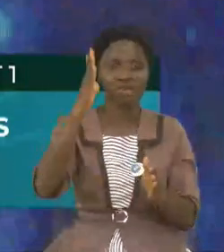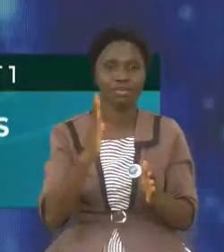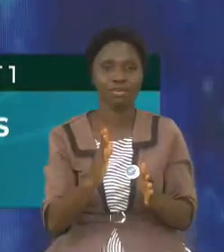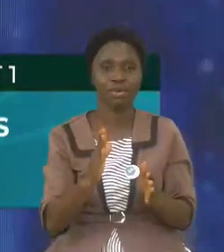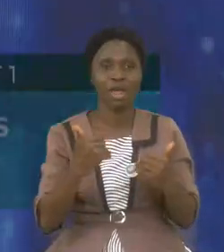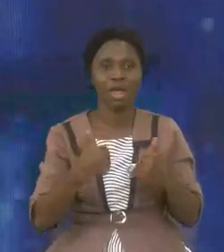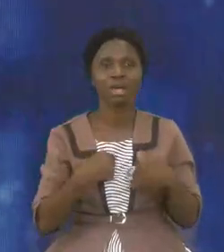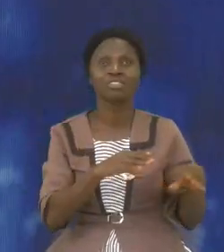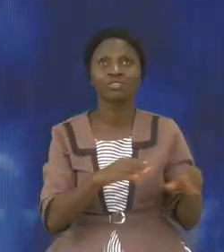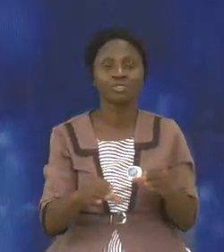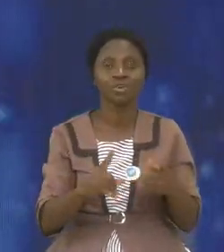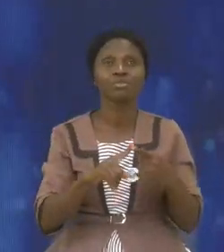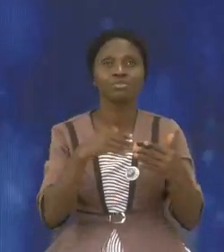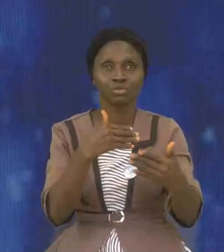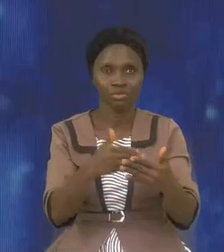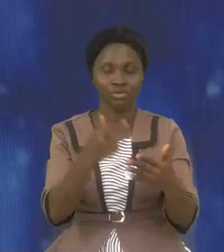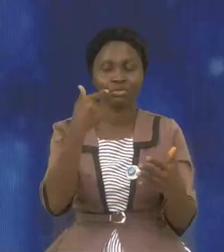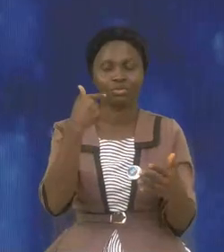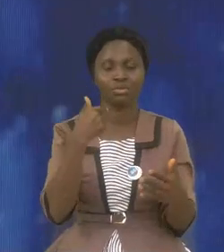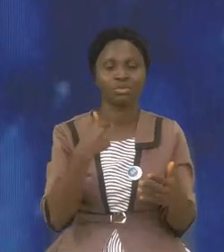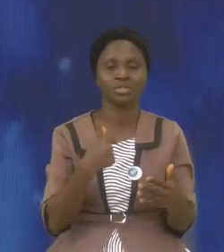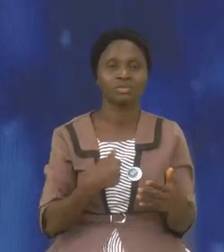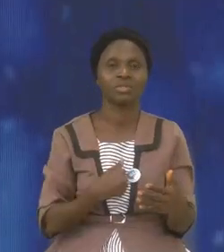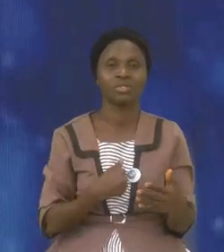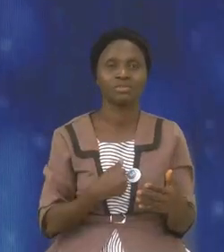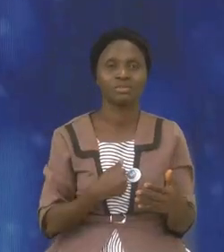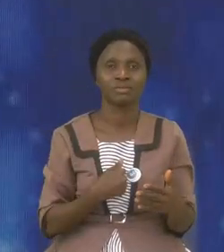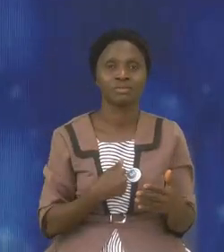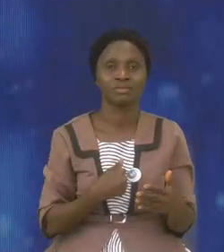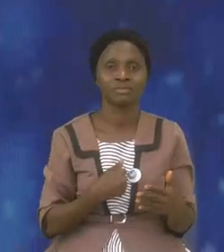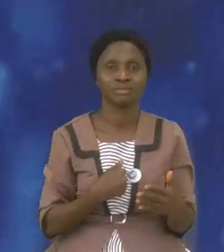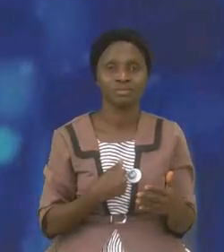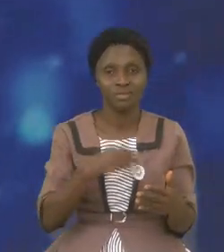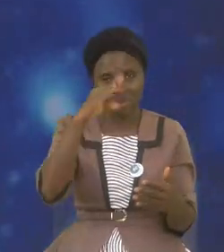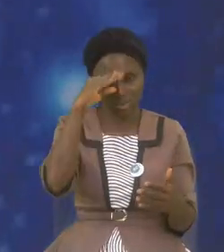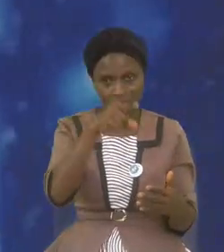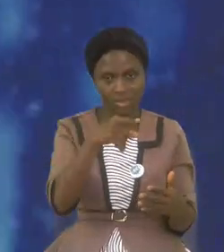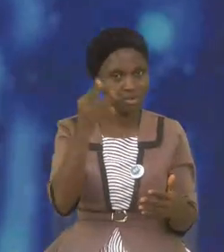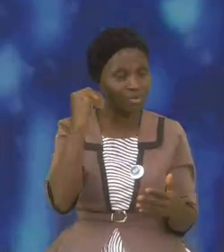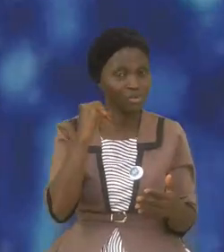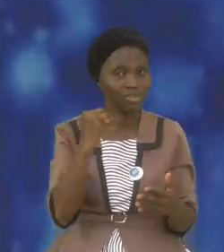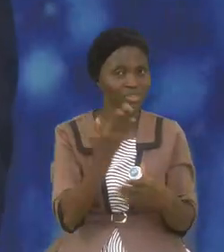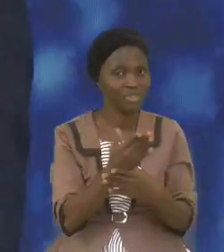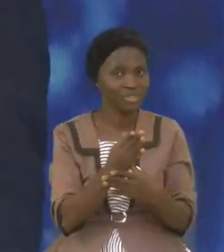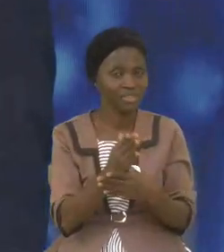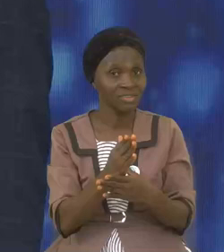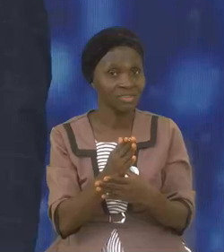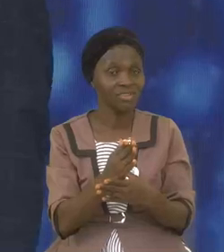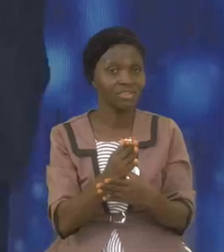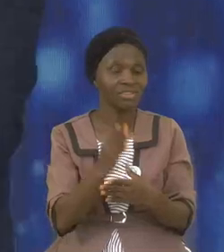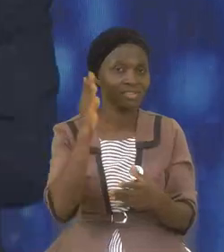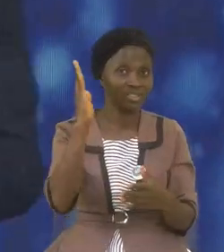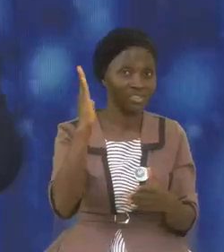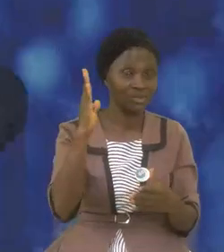faire connaître les signes et les prodiges que le Dieu suprême a opérés à mon